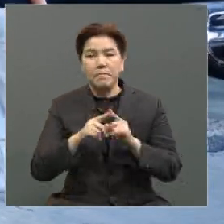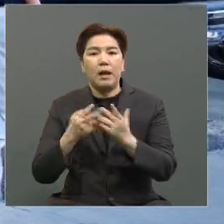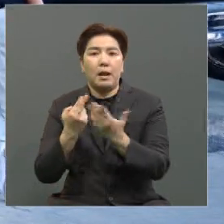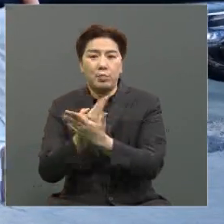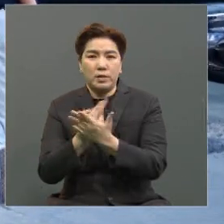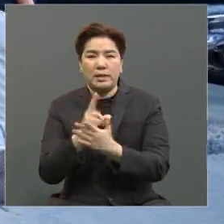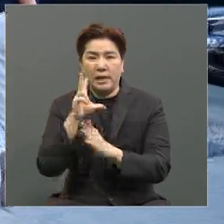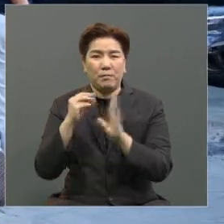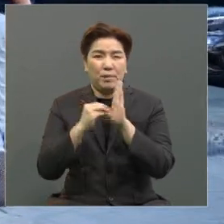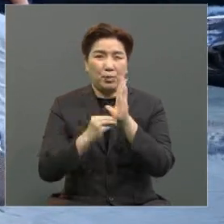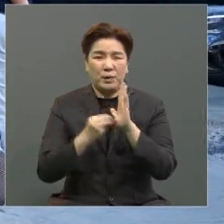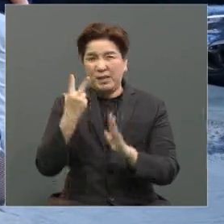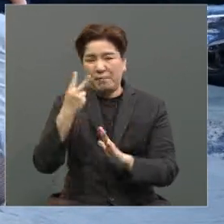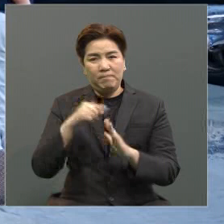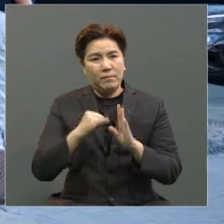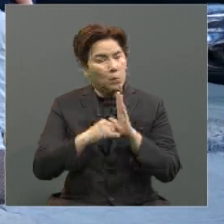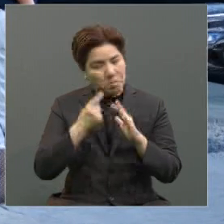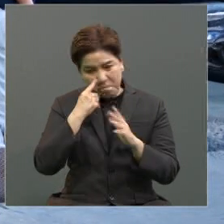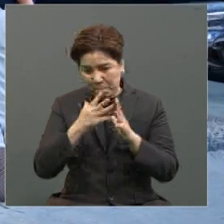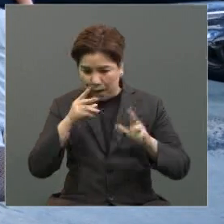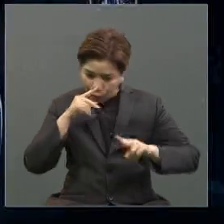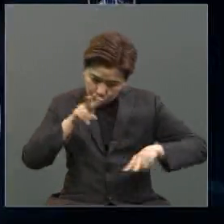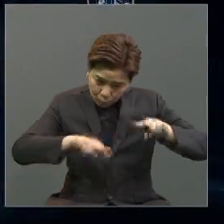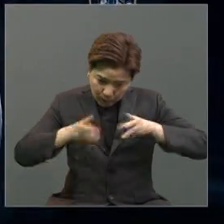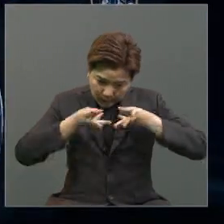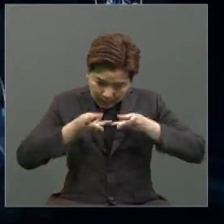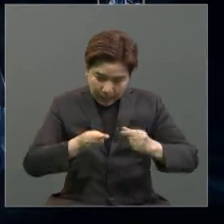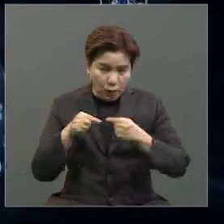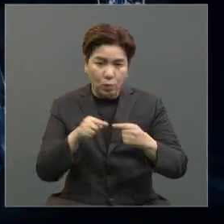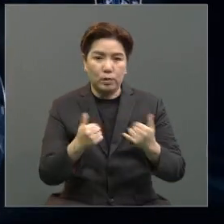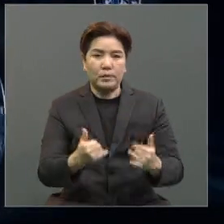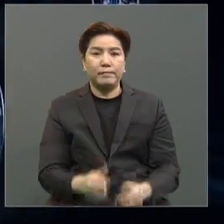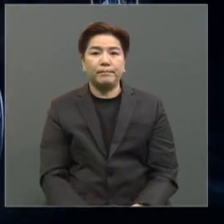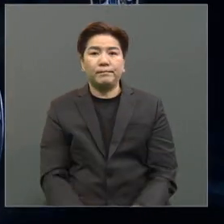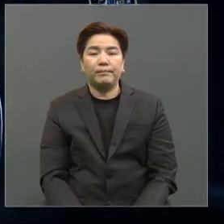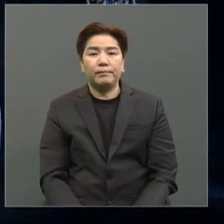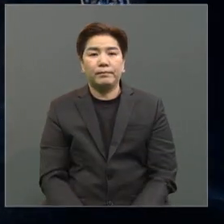ราชบุรีในพื้นที่สีแดงเหล่าเนี้ยก็จะต้องกดขันอย่างต่อเนื่องเลย